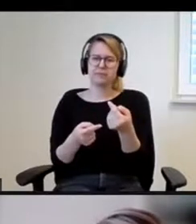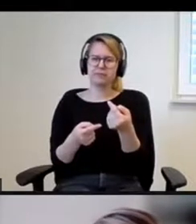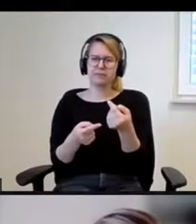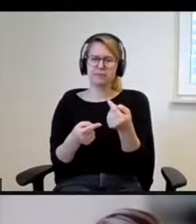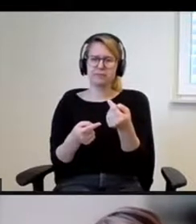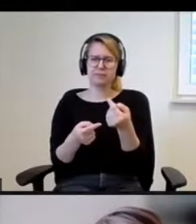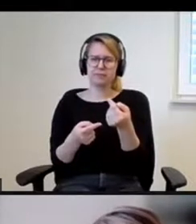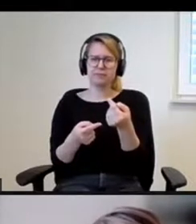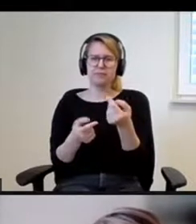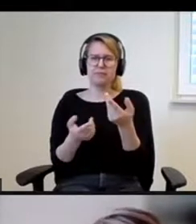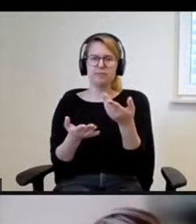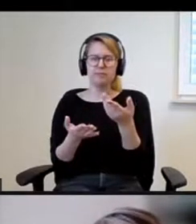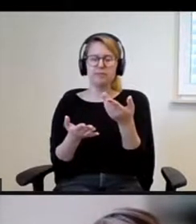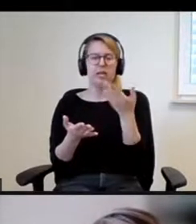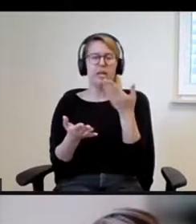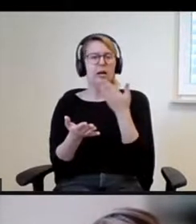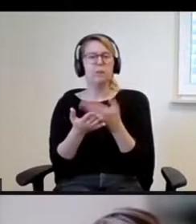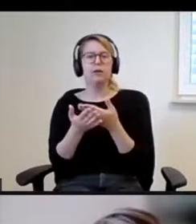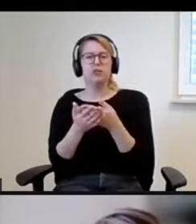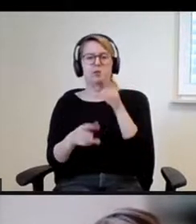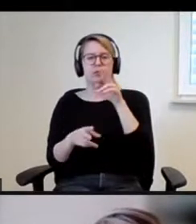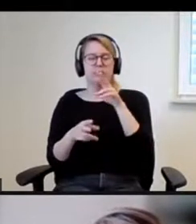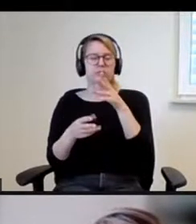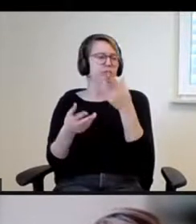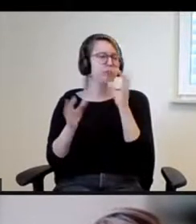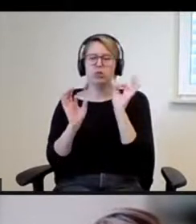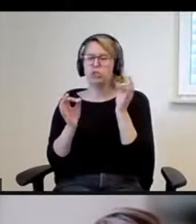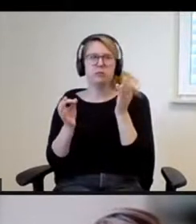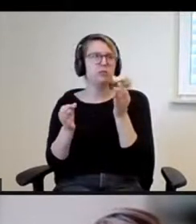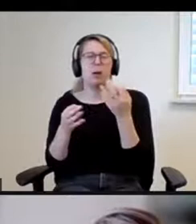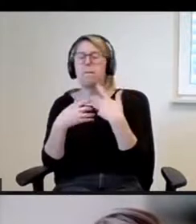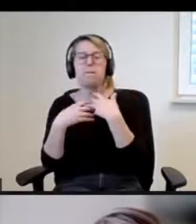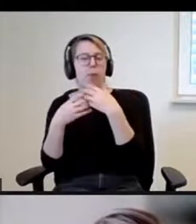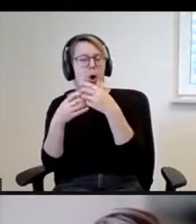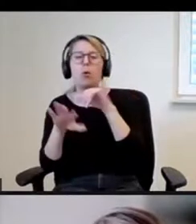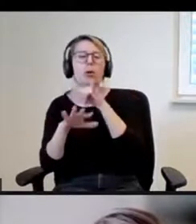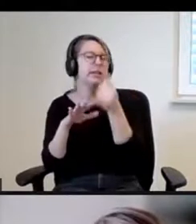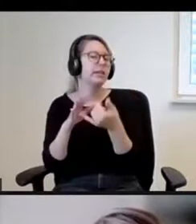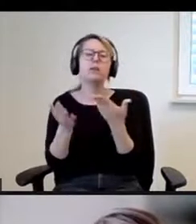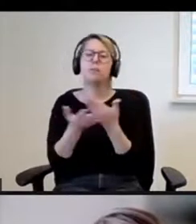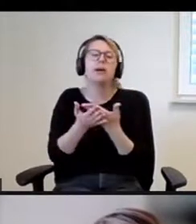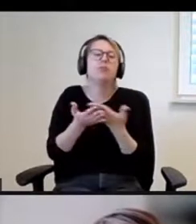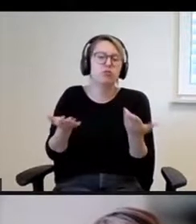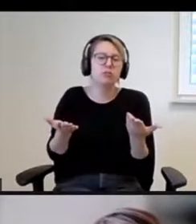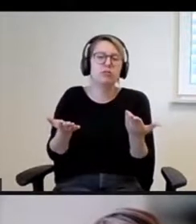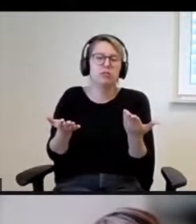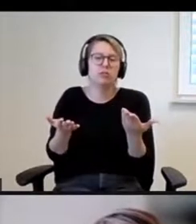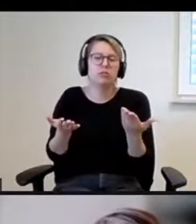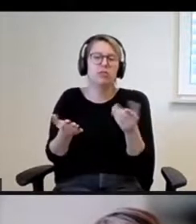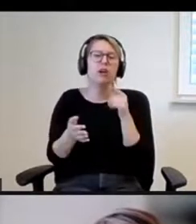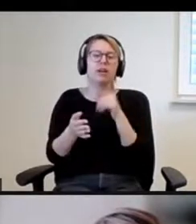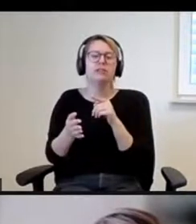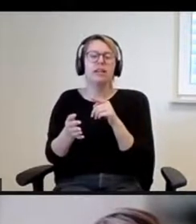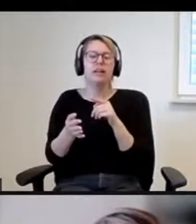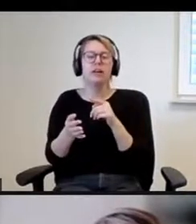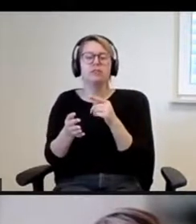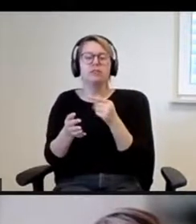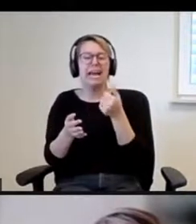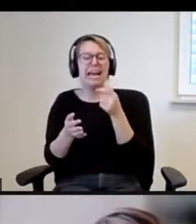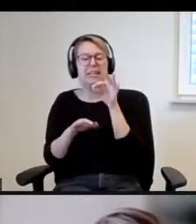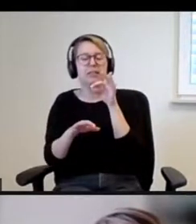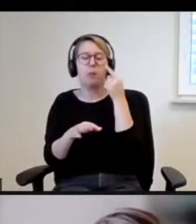on y pense à un moment du projet de l'accessibilité. Il y a des imprévus comme dans tous les